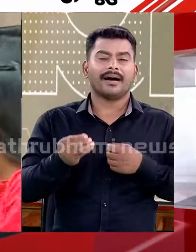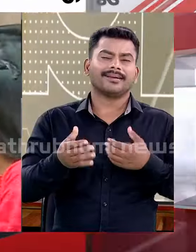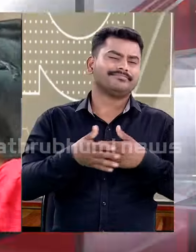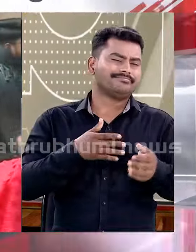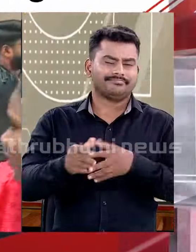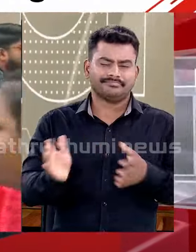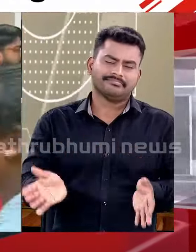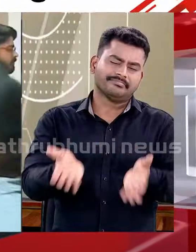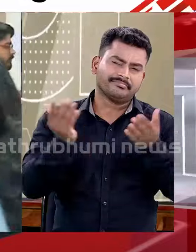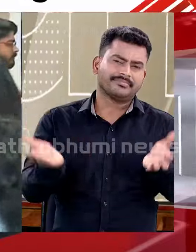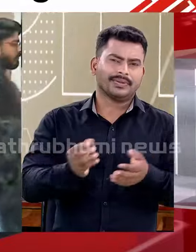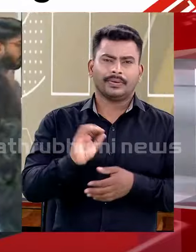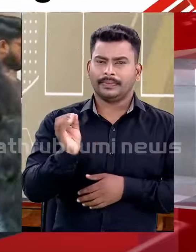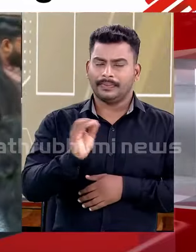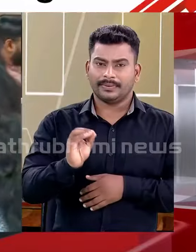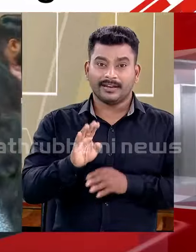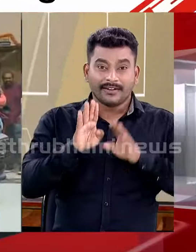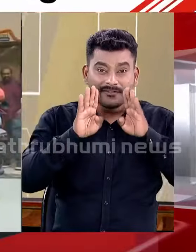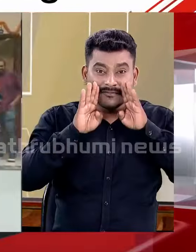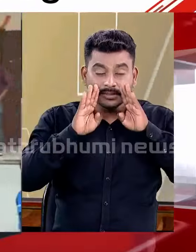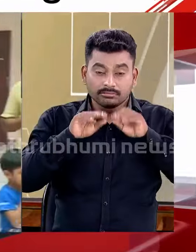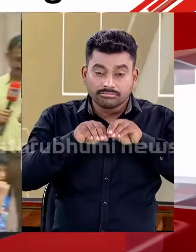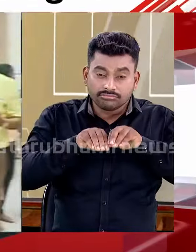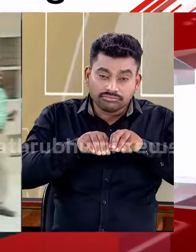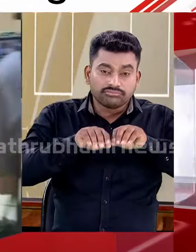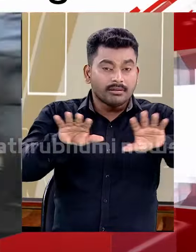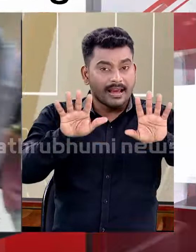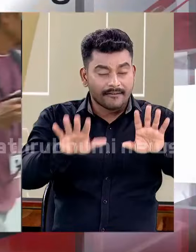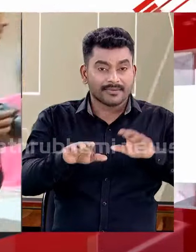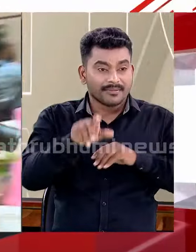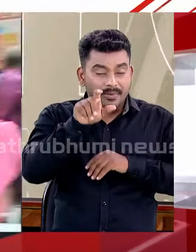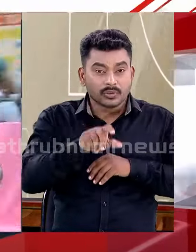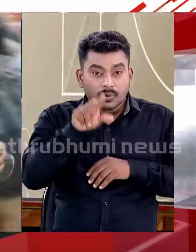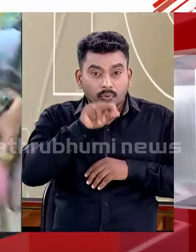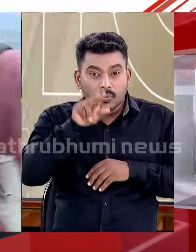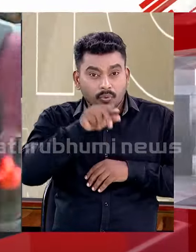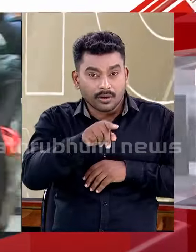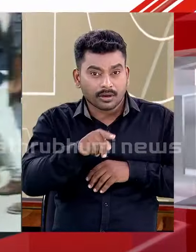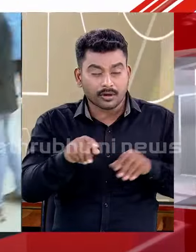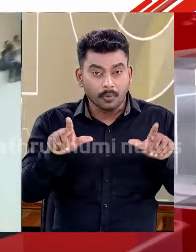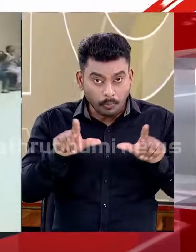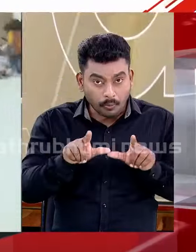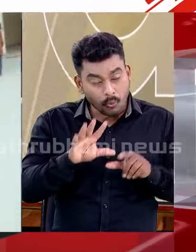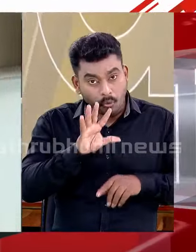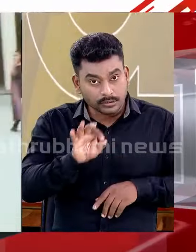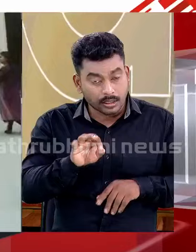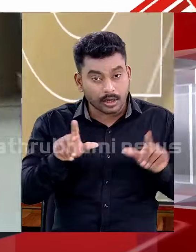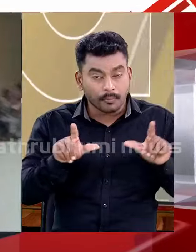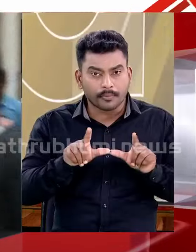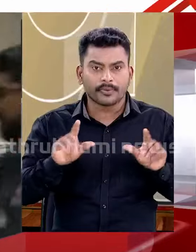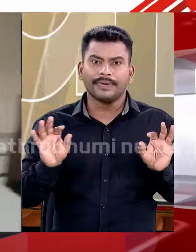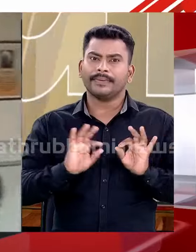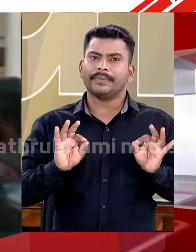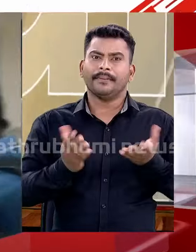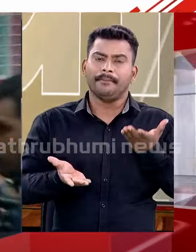പ്രവണതയില്ല, സോഷ്യൽ മീഡിയയിൽ പലതും വരും, ഈ ശബ്ദരേഖ സത്യമാണ് എന്നുള്ള കാര്യം ഇതുവരെ ഉറപ്പിച്ചിട്ടില്ലല്ലോ എന്നുള്ള കാര്യമാണ്, ഇനി അങ്ങനെ എന്തെങ്കിലും ഉണ്ടെങ്കിൽ അത്